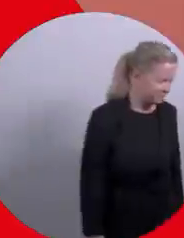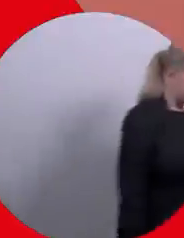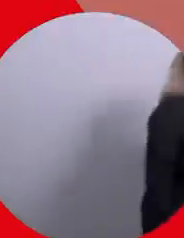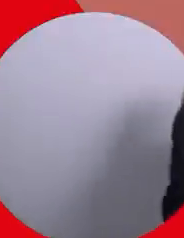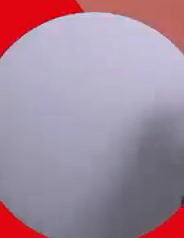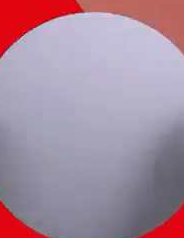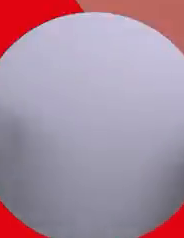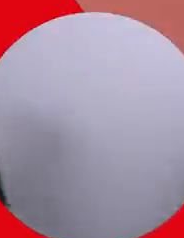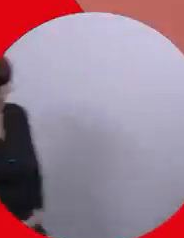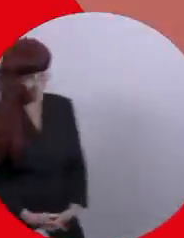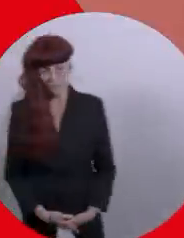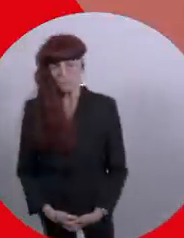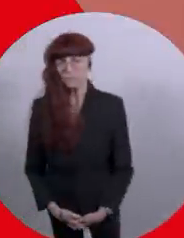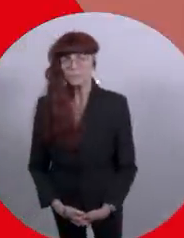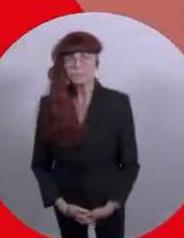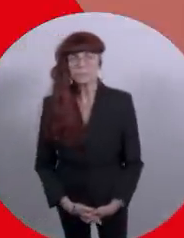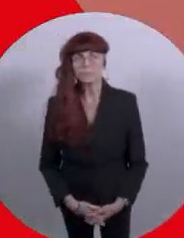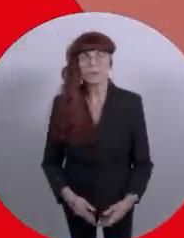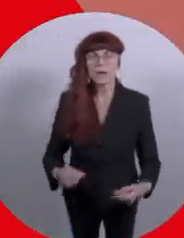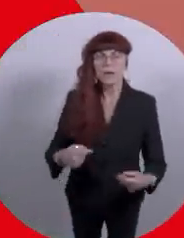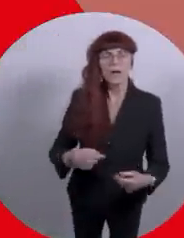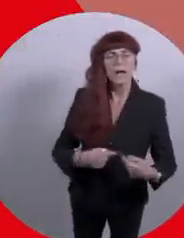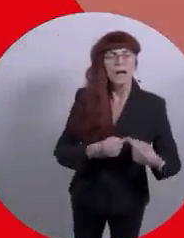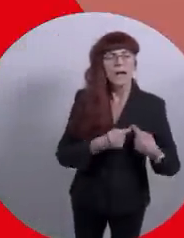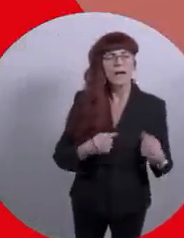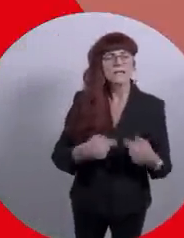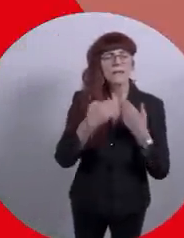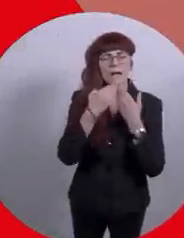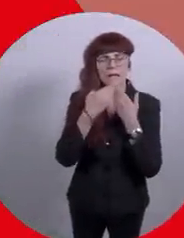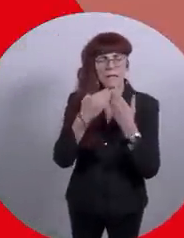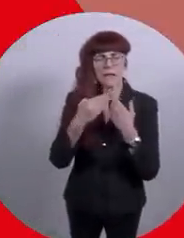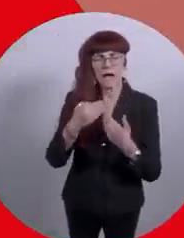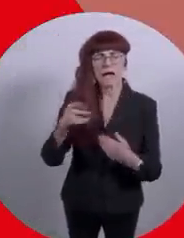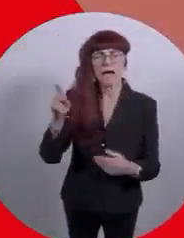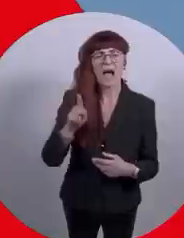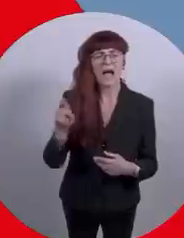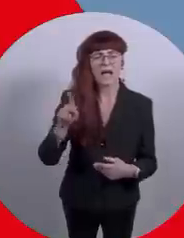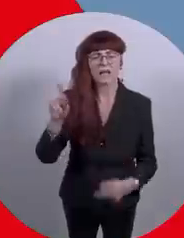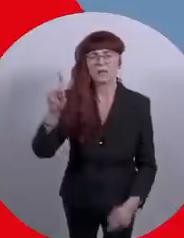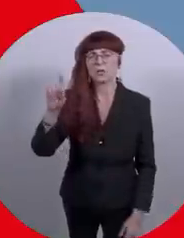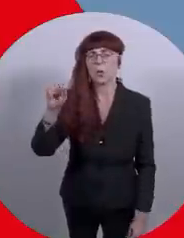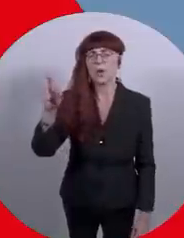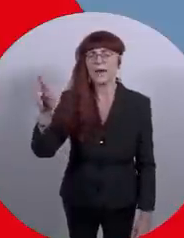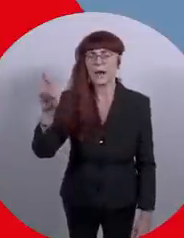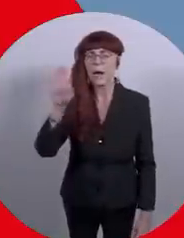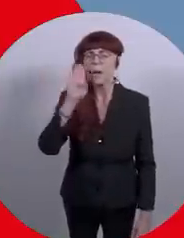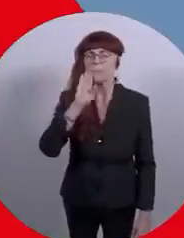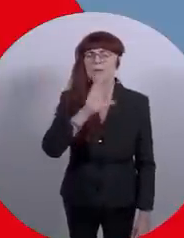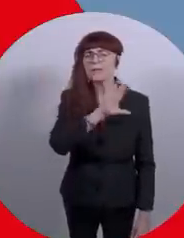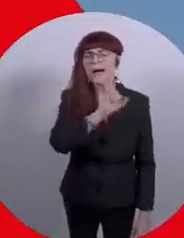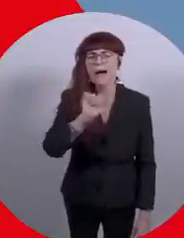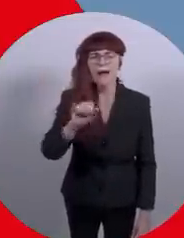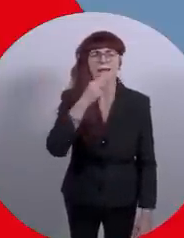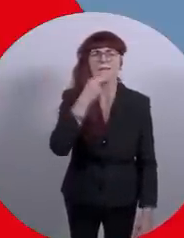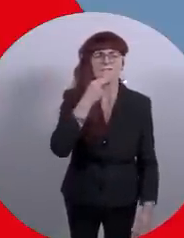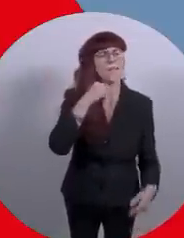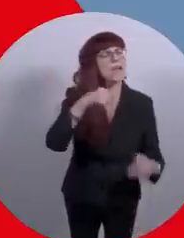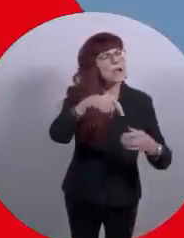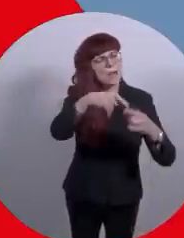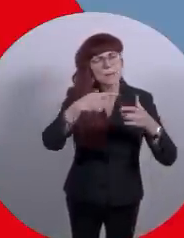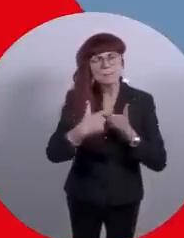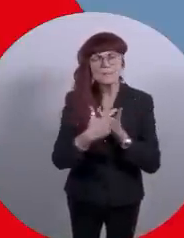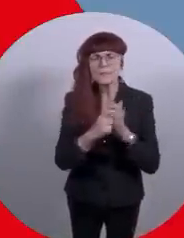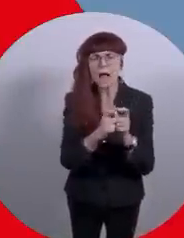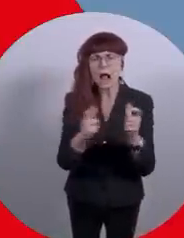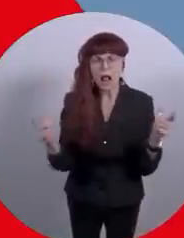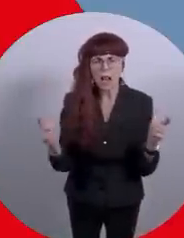herzlichen Dank Karin Dollinger und ich würde alle die sich im Saal befinden wirklich ersuchen die Gespräche auf ein